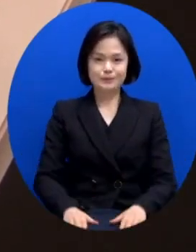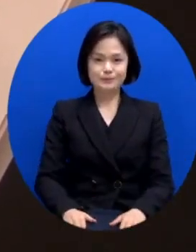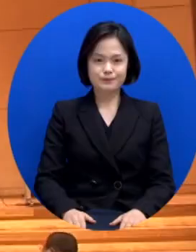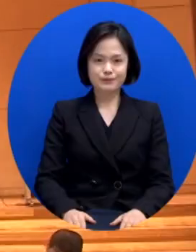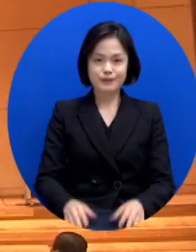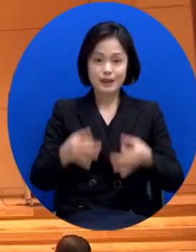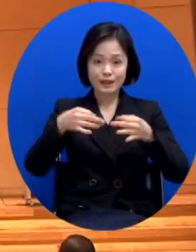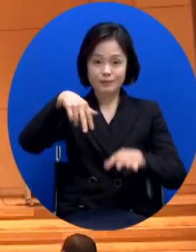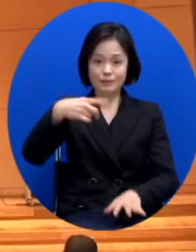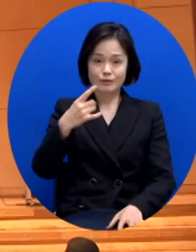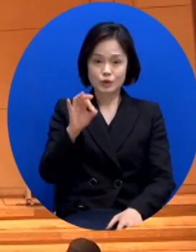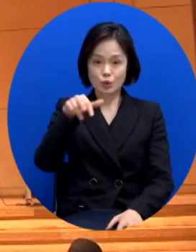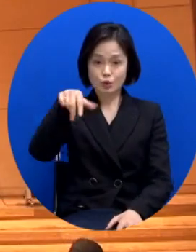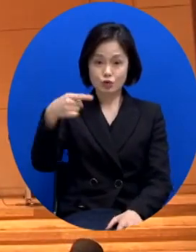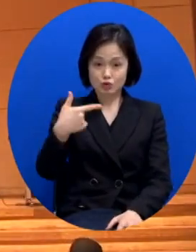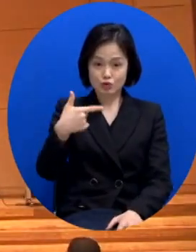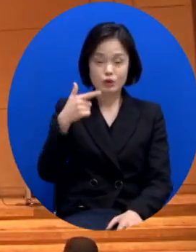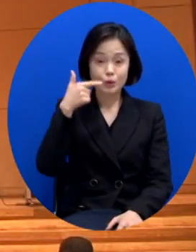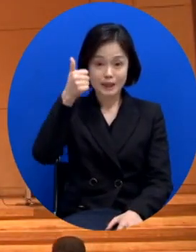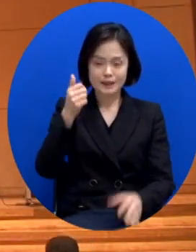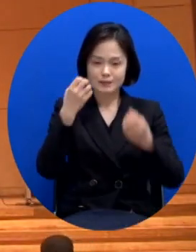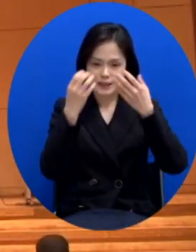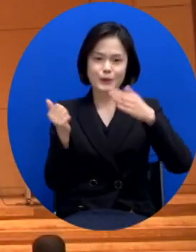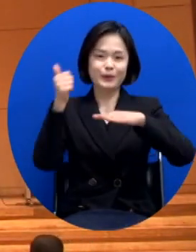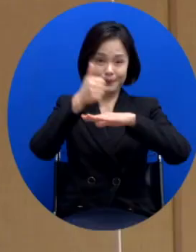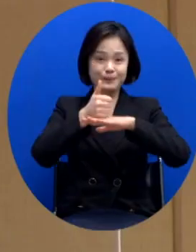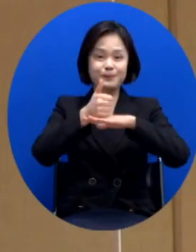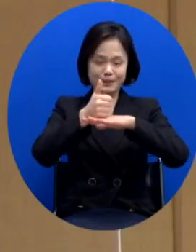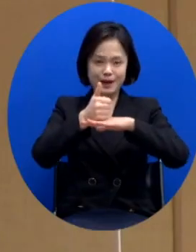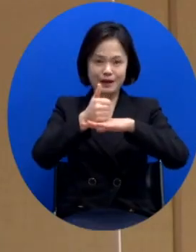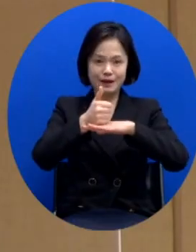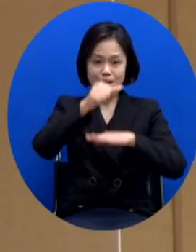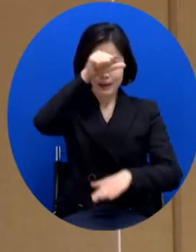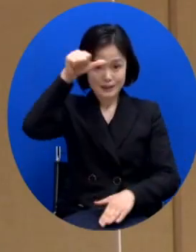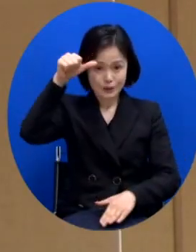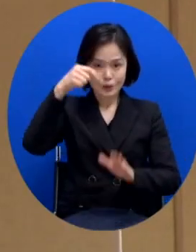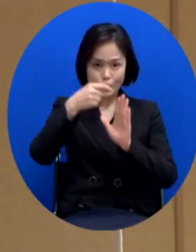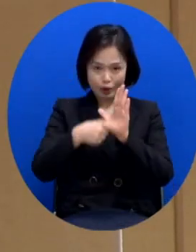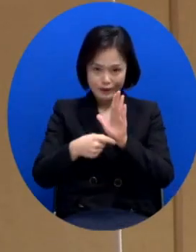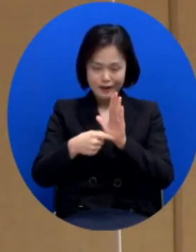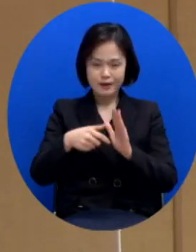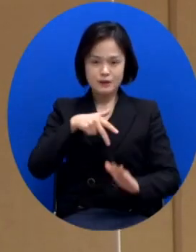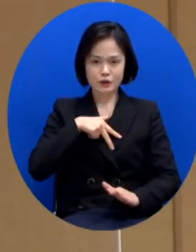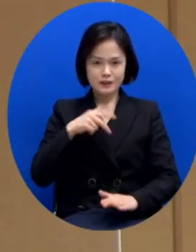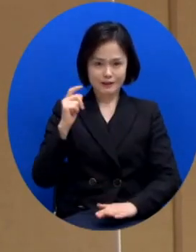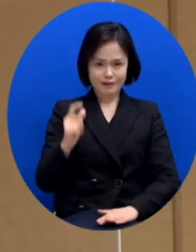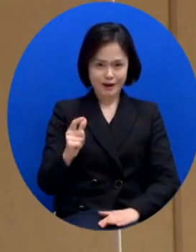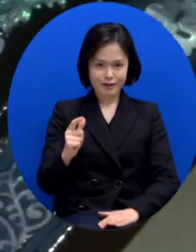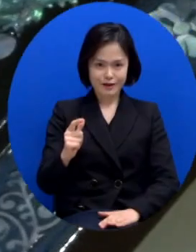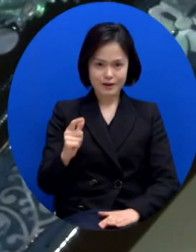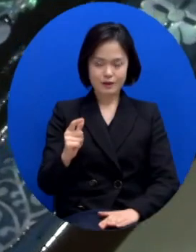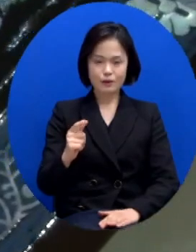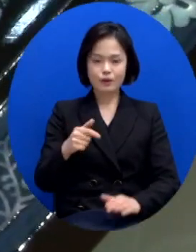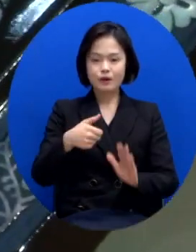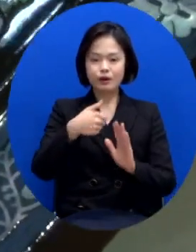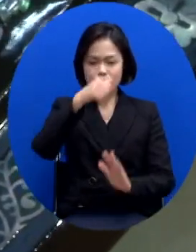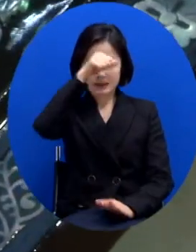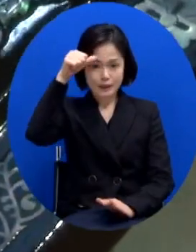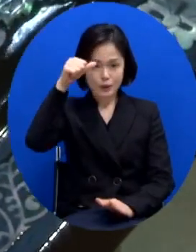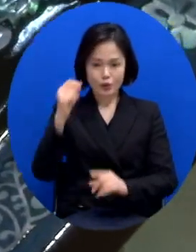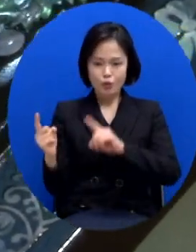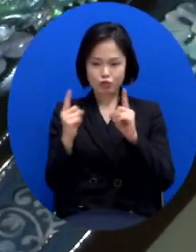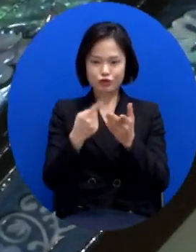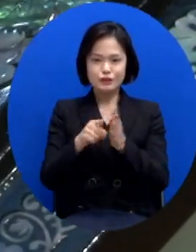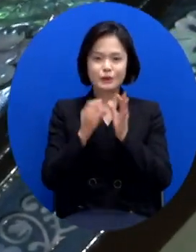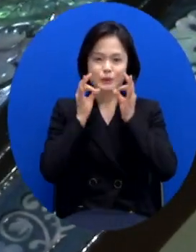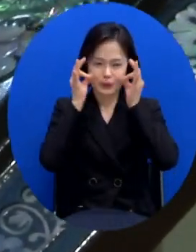김종준 목사 낸 장로교단 의 연합과 정체성 강화 다음세대 부흥을 위해 노력하겠다고 밝혔습니다 또